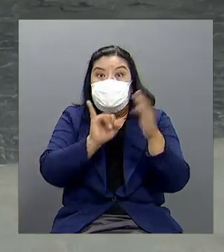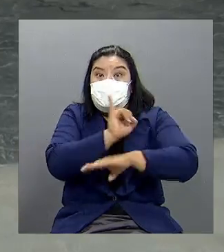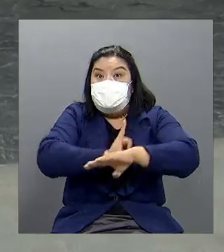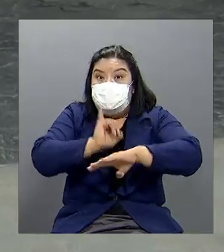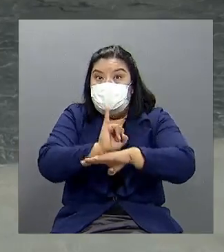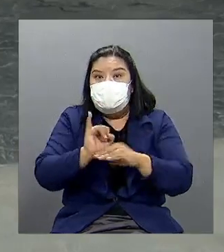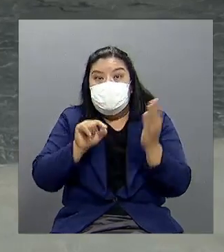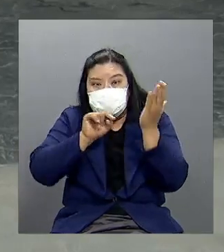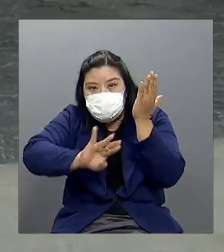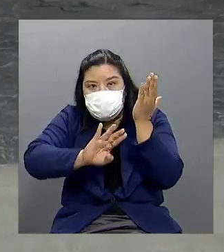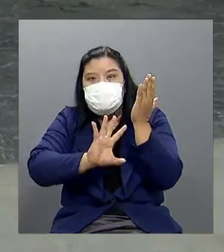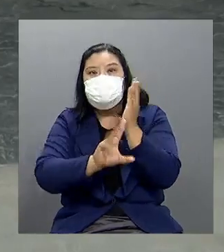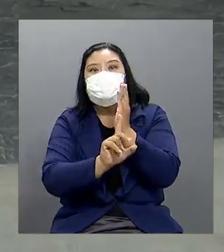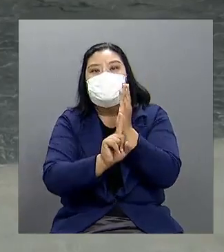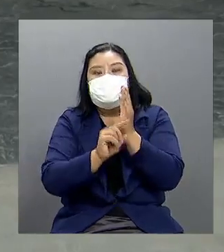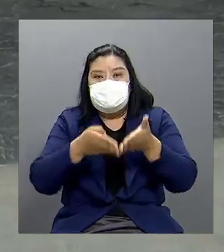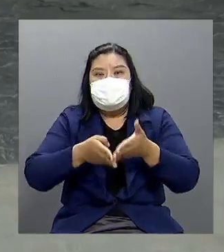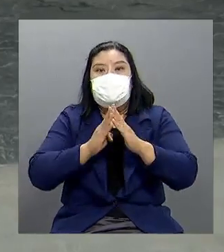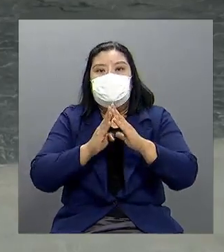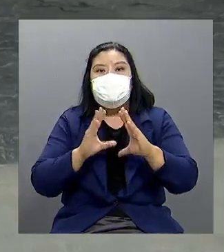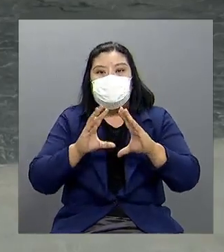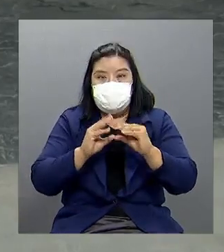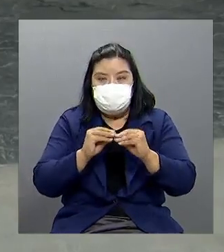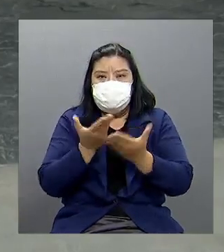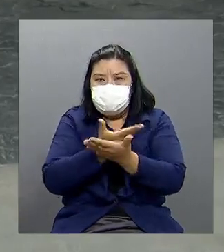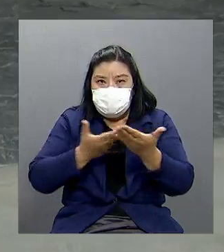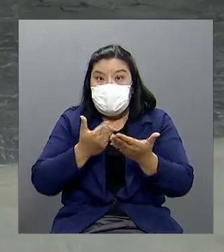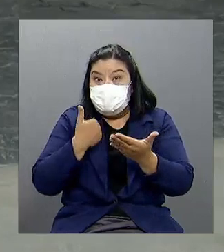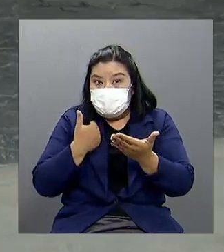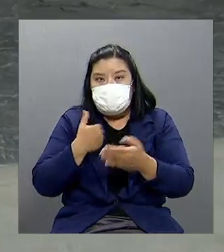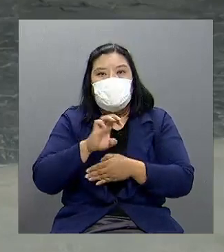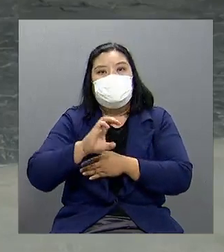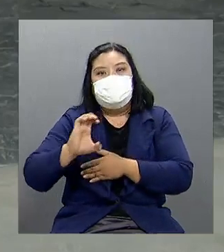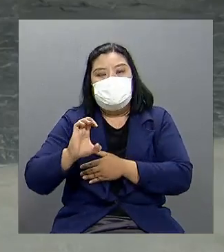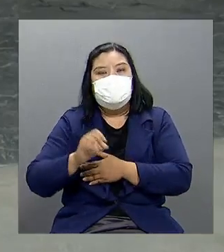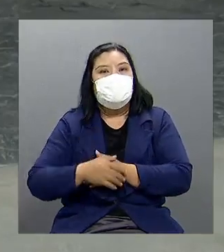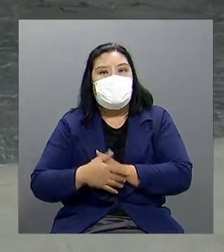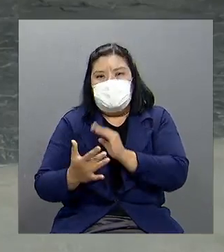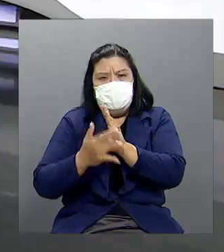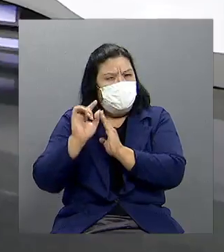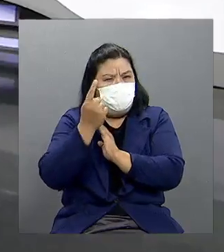พื่อสร้างเป็นศูนย์ธุรกิจ EEC แล้วก็เมืองใหม่น่าอยู่อัจฉริยะค่ะหลังจากนั้นจะมีการชดเชยให้กับเก